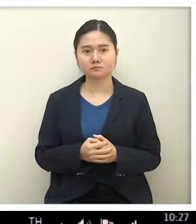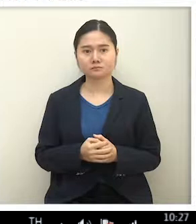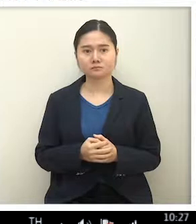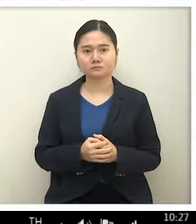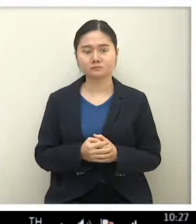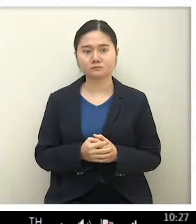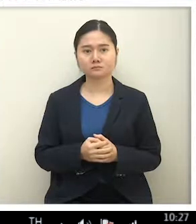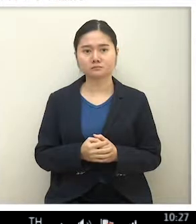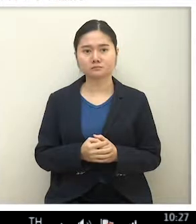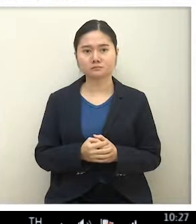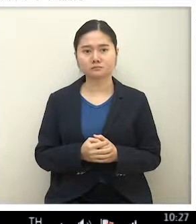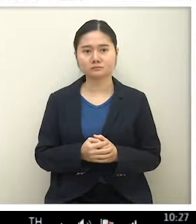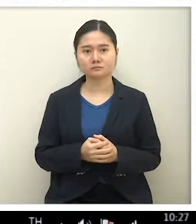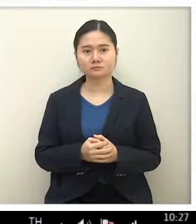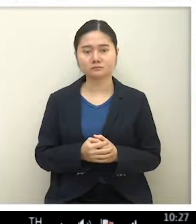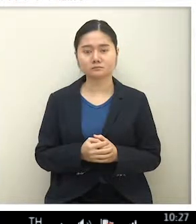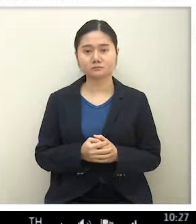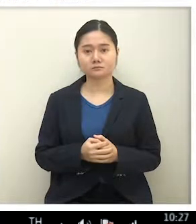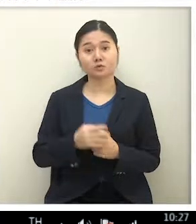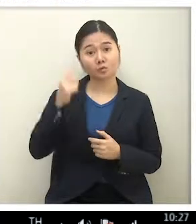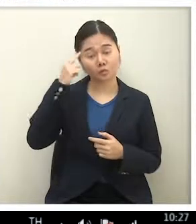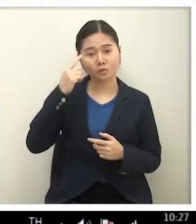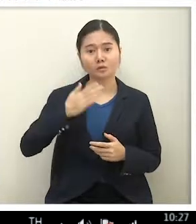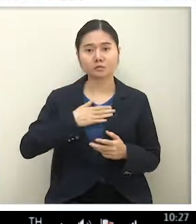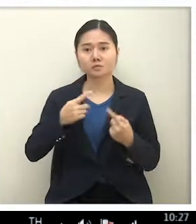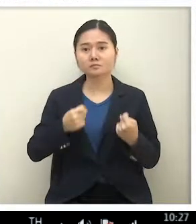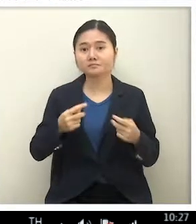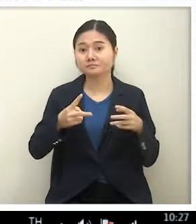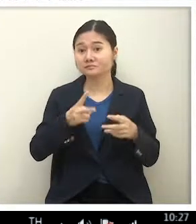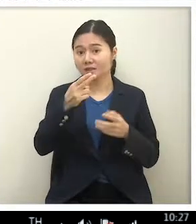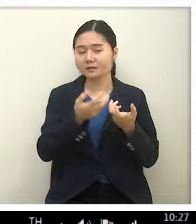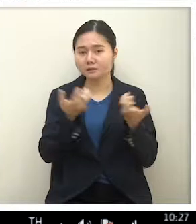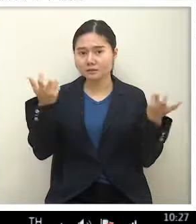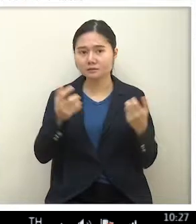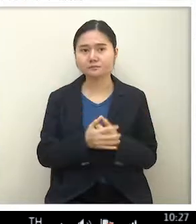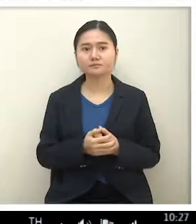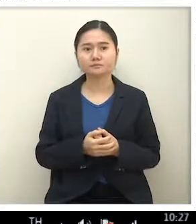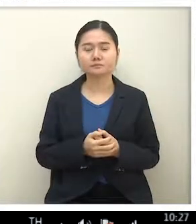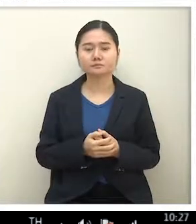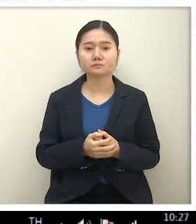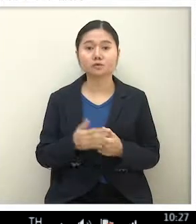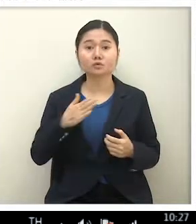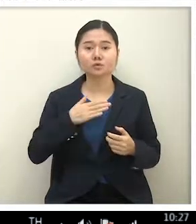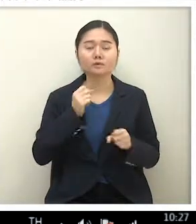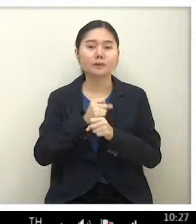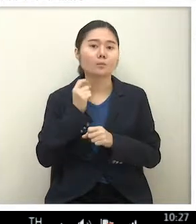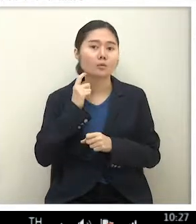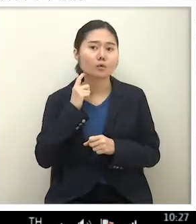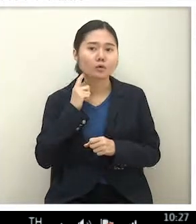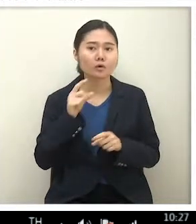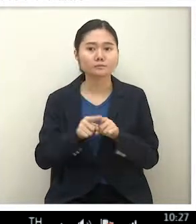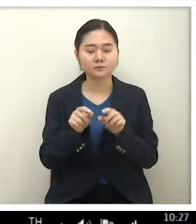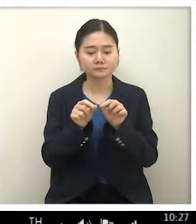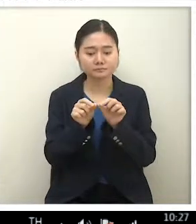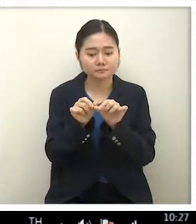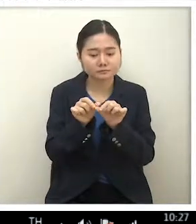เนี่ยหัวกับตัวเราโดนตัดออกจากกันอย่างเงี้ยส่วนตัวนี่ครูทำคอยื่นออกไปนิดนึงคอยื่น